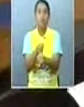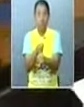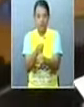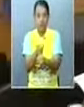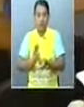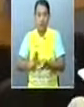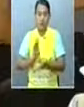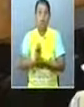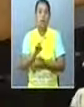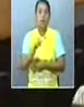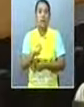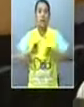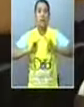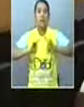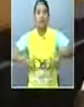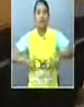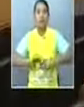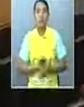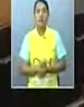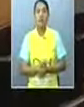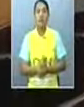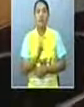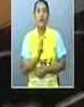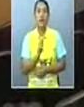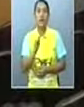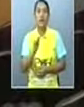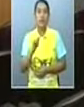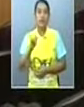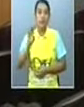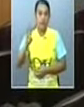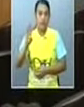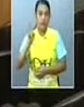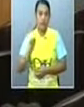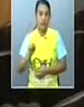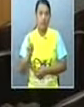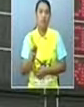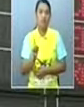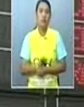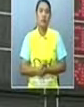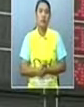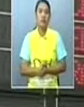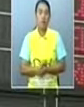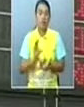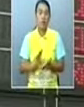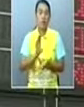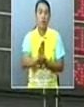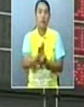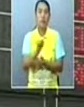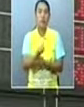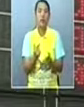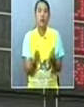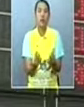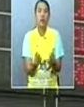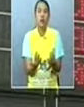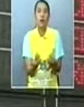งทุนที่อาจจะสุ่มเสี่ยงในมุมมองของ KTB เองค่ะระบุบอกว่าตอนนี้เนี่ยการลงทุนนั้นอาจจะต้องรอการรีบาวมี